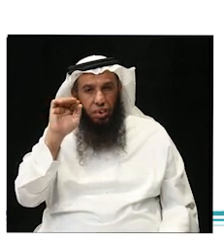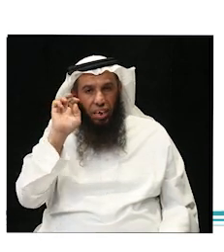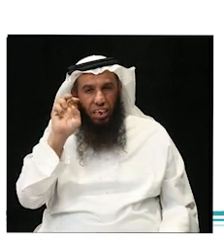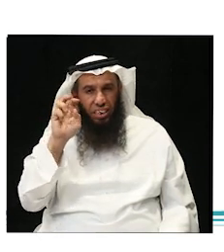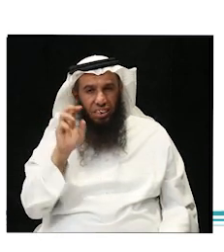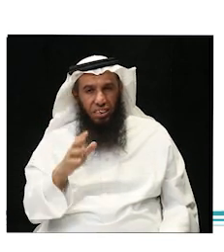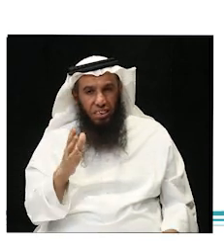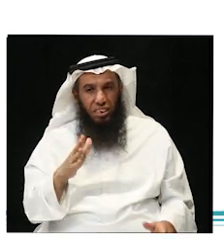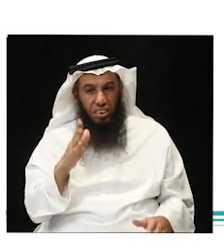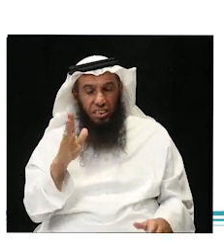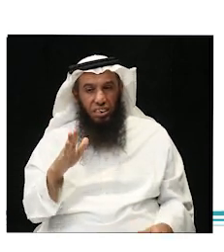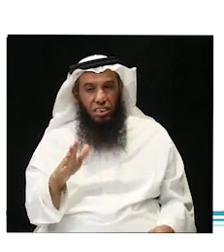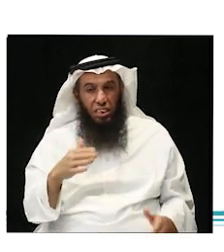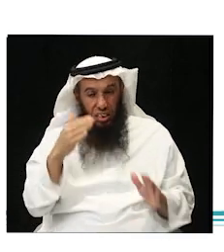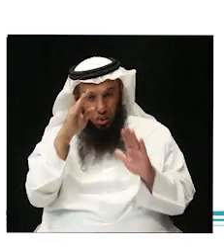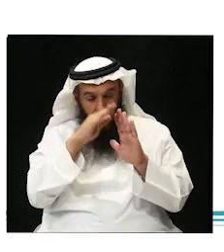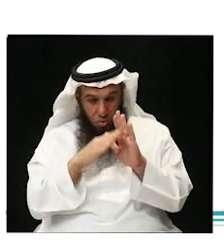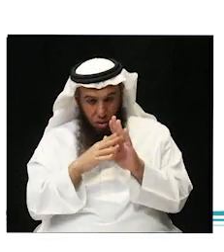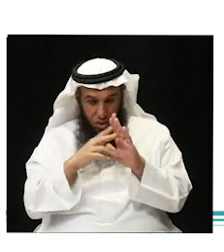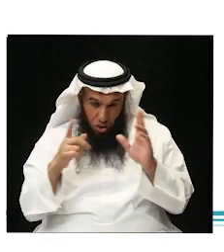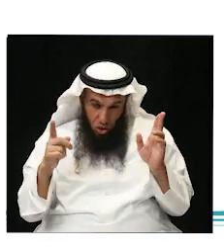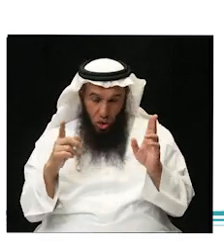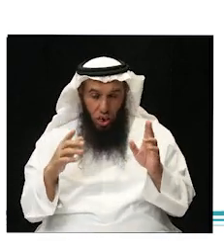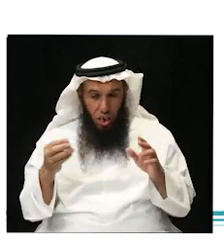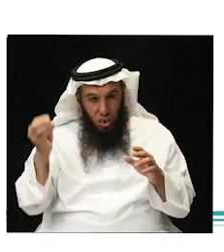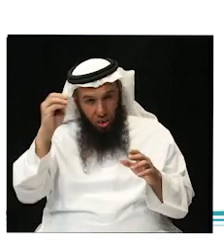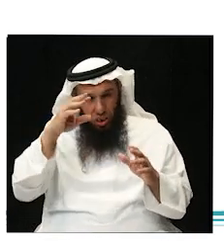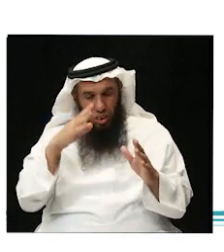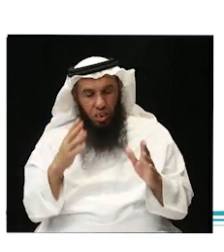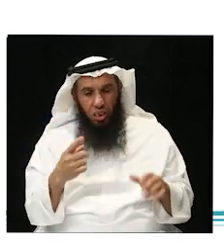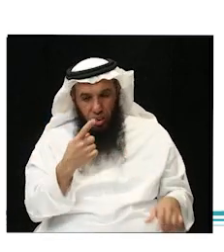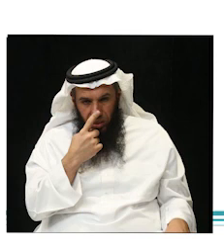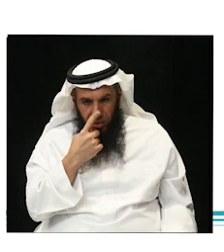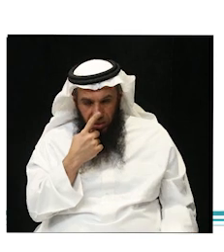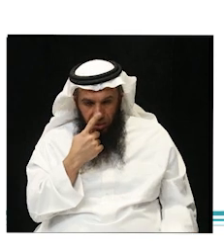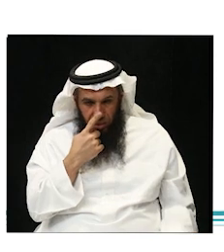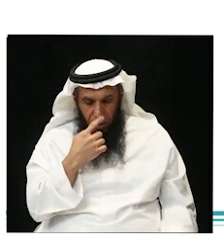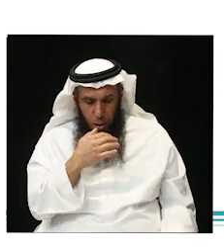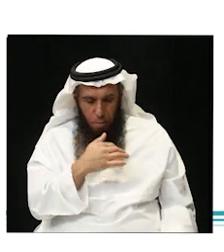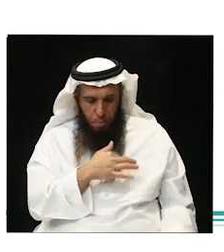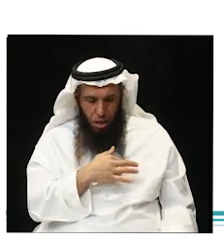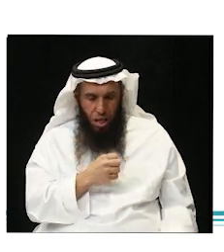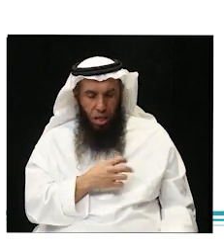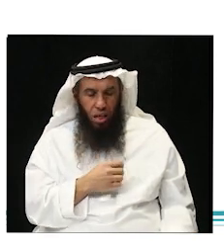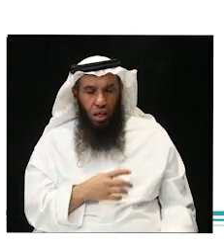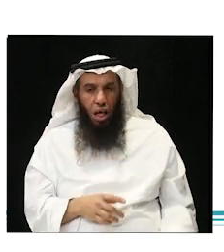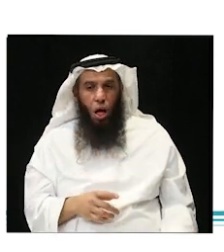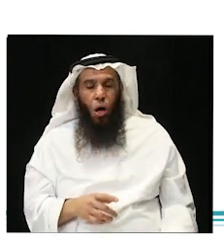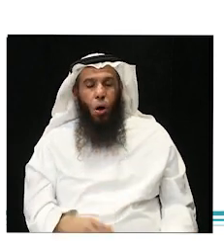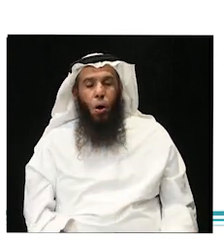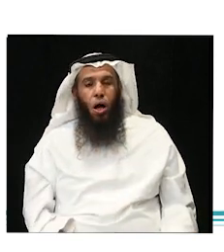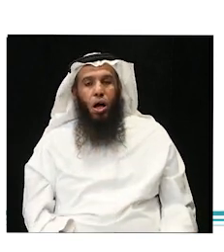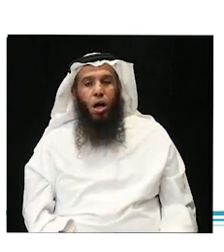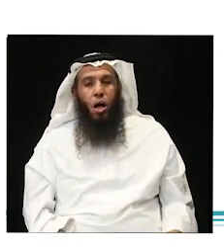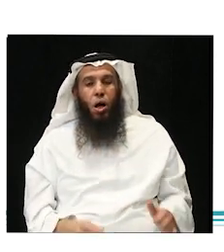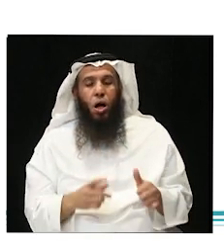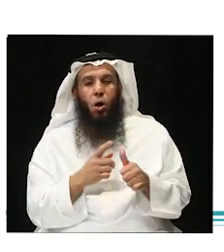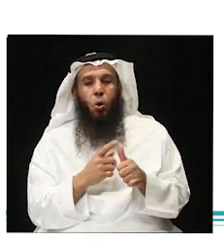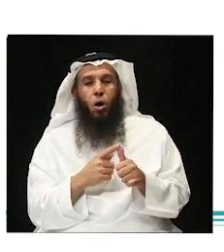لاحظوا في الدرس الثامن المحبة صفحة 46، المحبة صفحة 46.